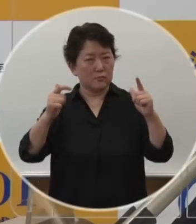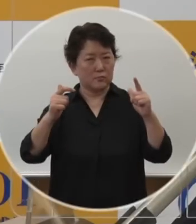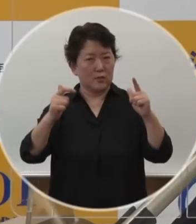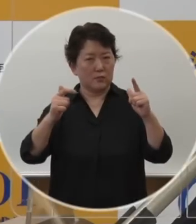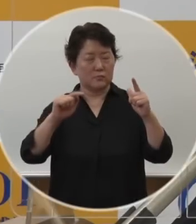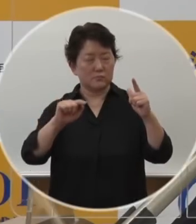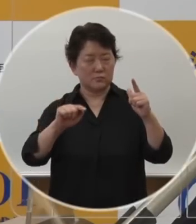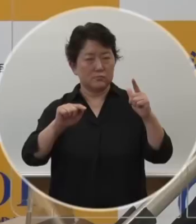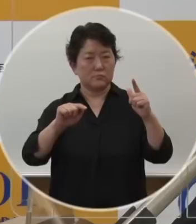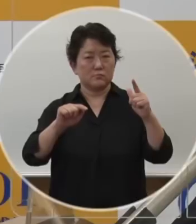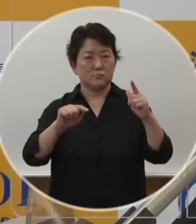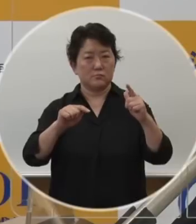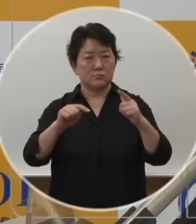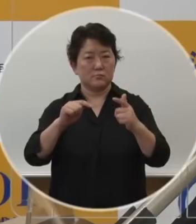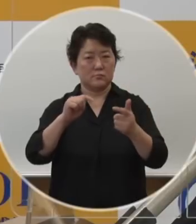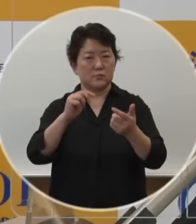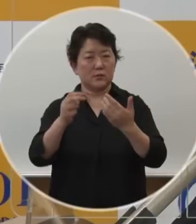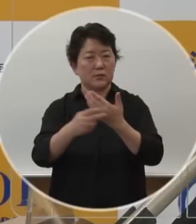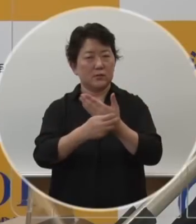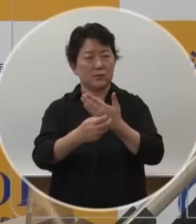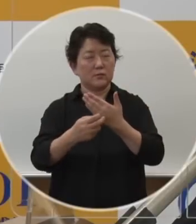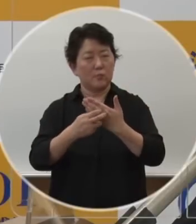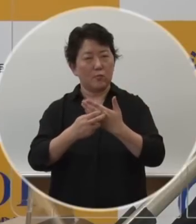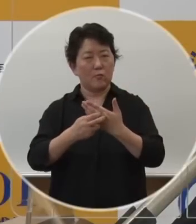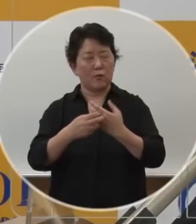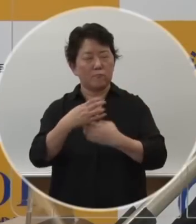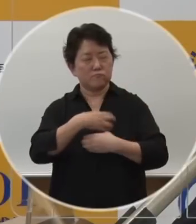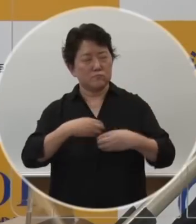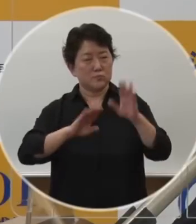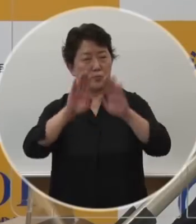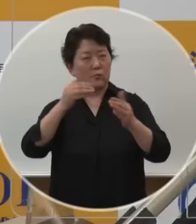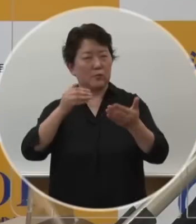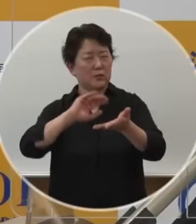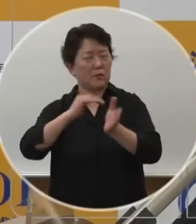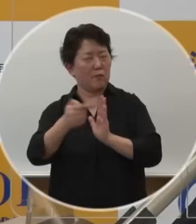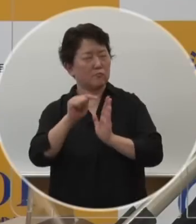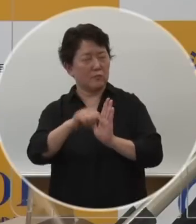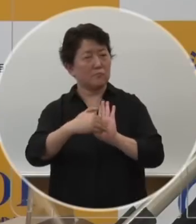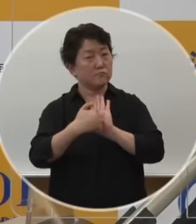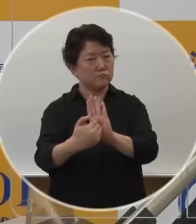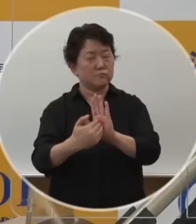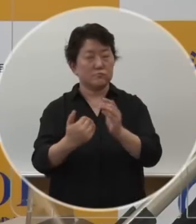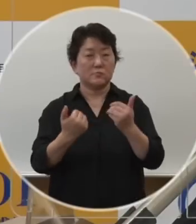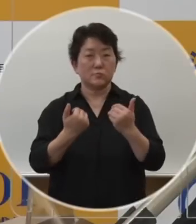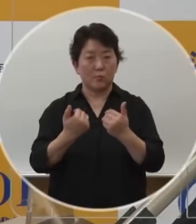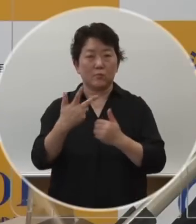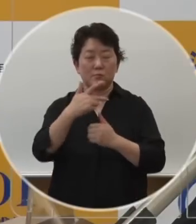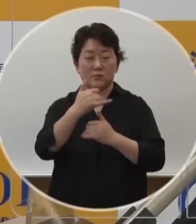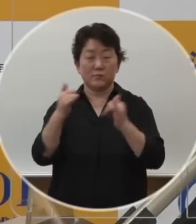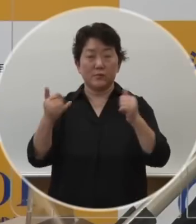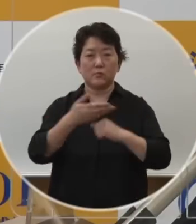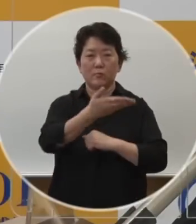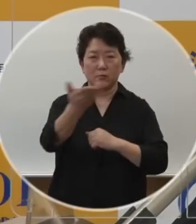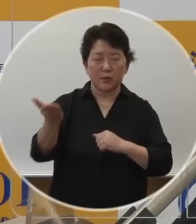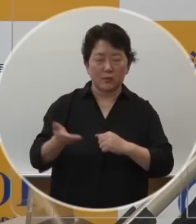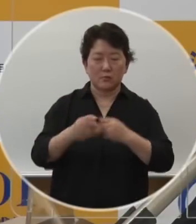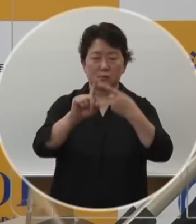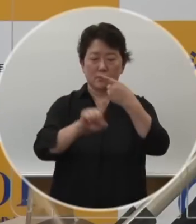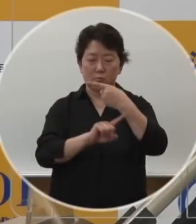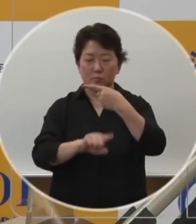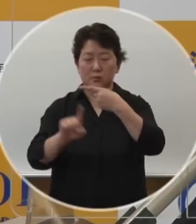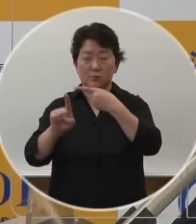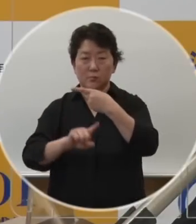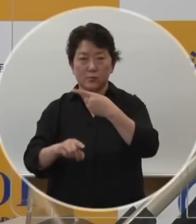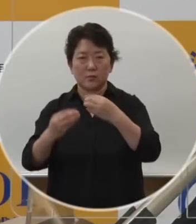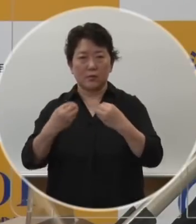み、医療逼迫といったことにならないよう、今一度市民の皆さんお一人お一人が感